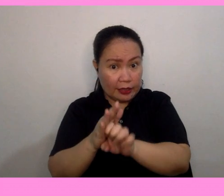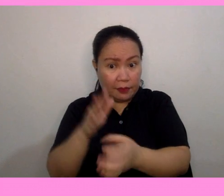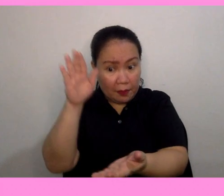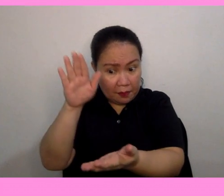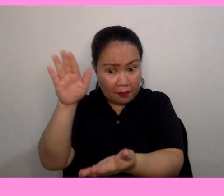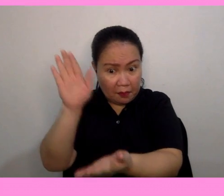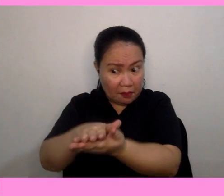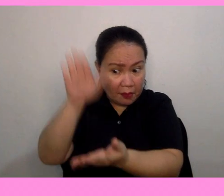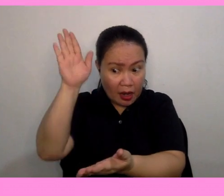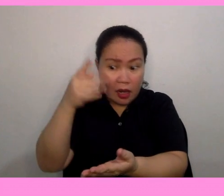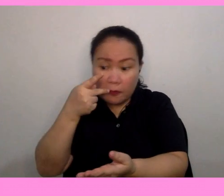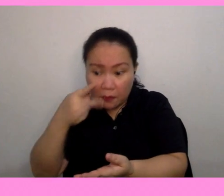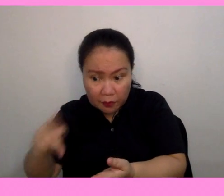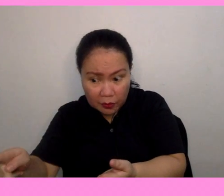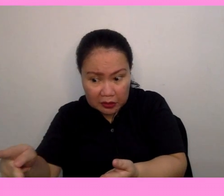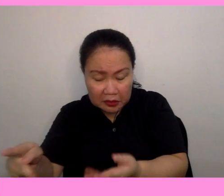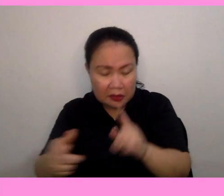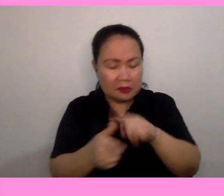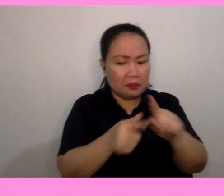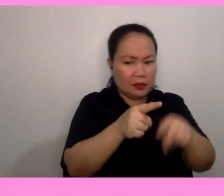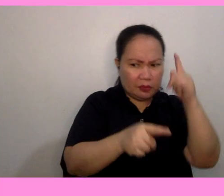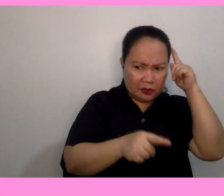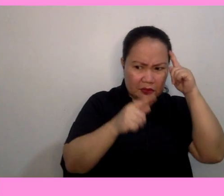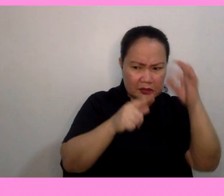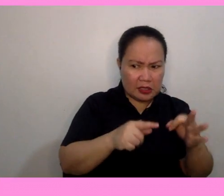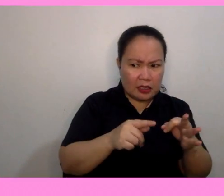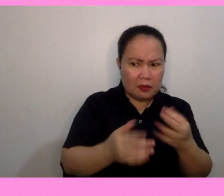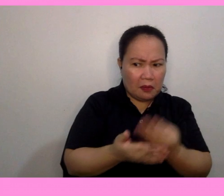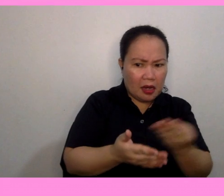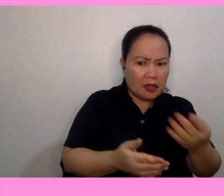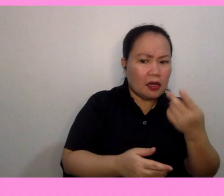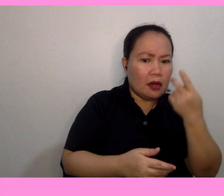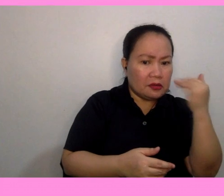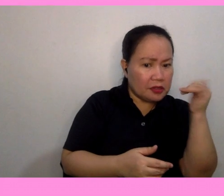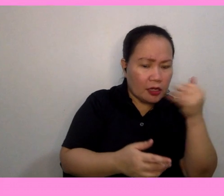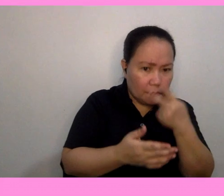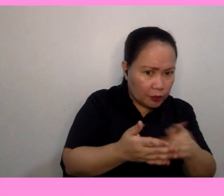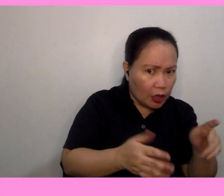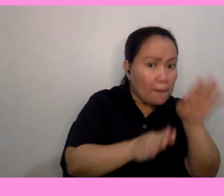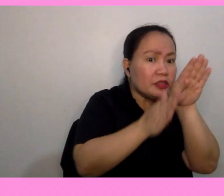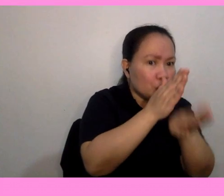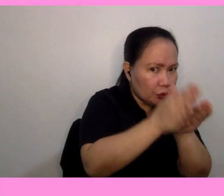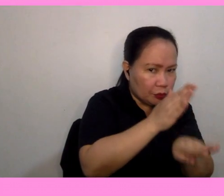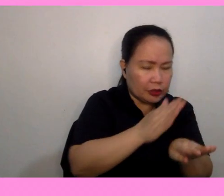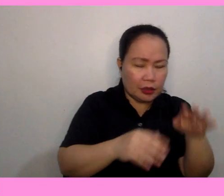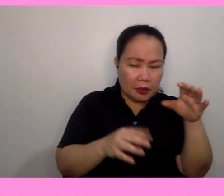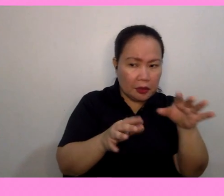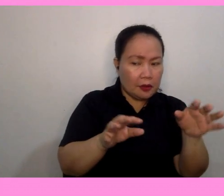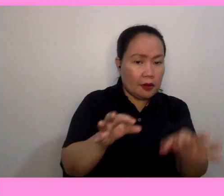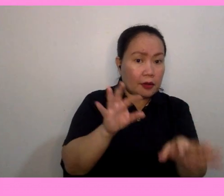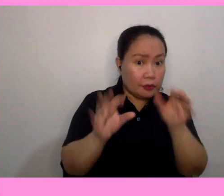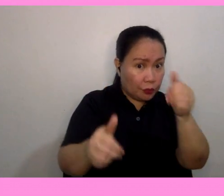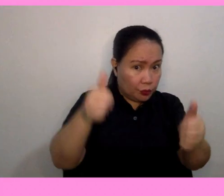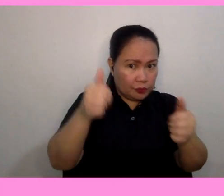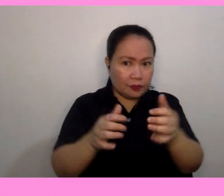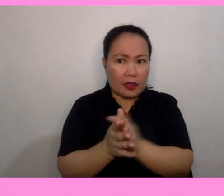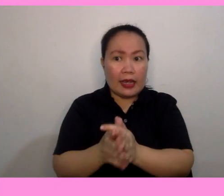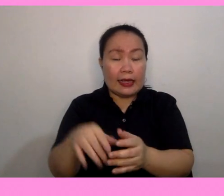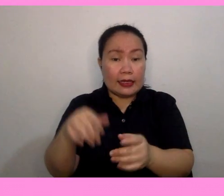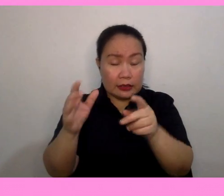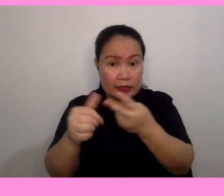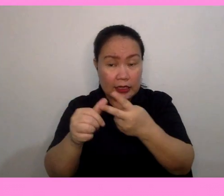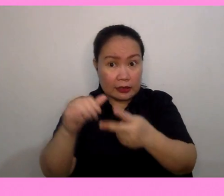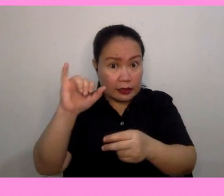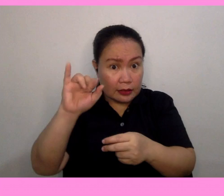ballpen, maaaring bumili ng lapis na mas mura. Ang ikalawa ay ang income effect. Ito